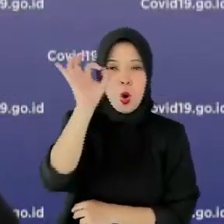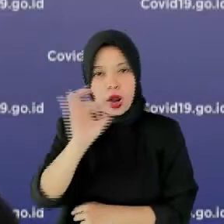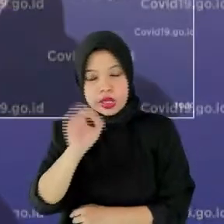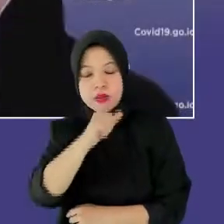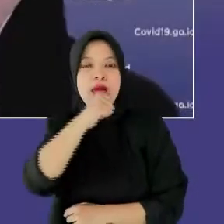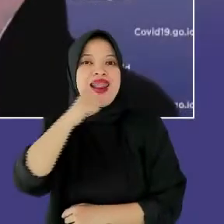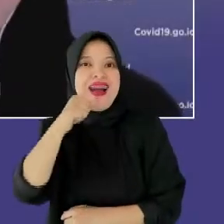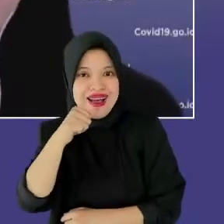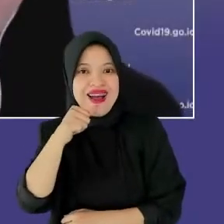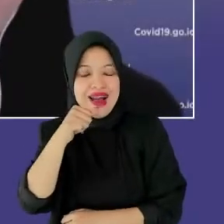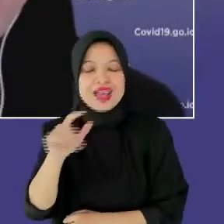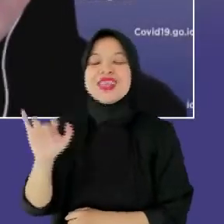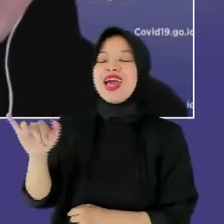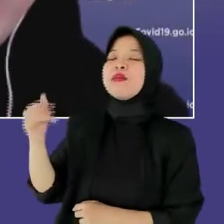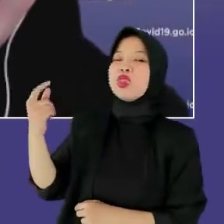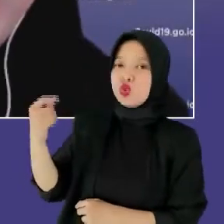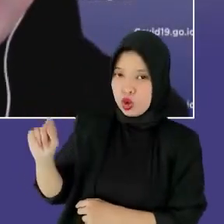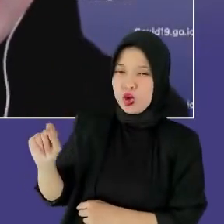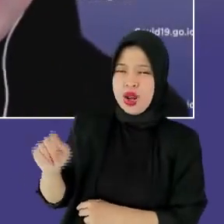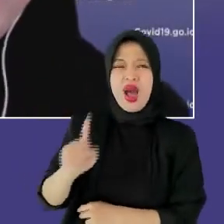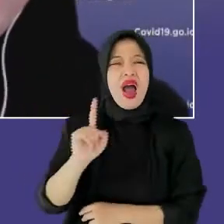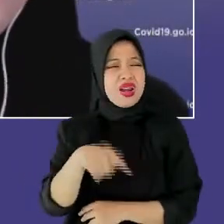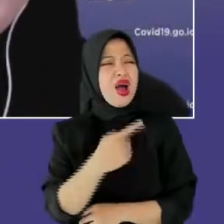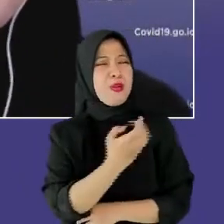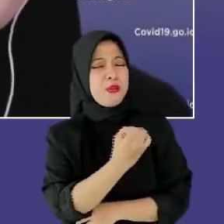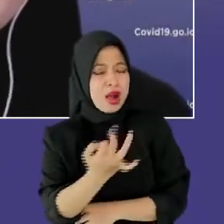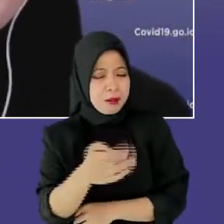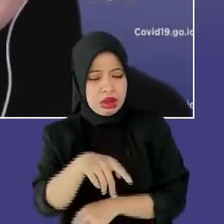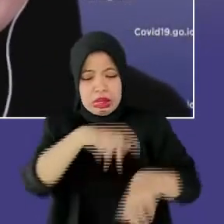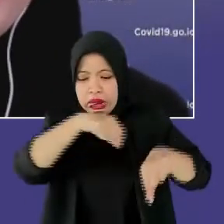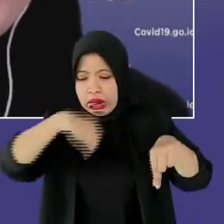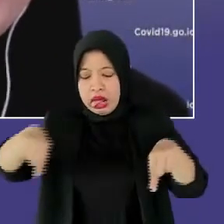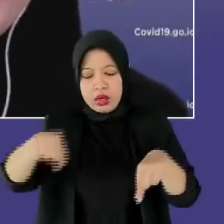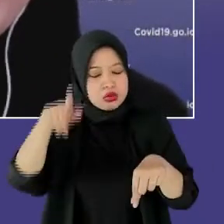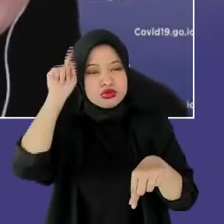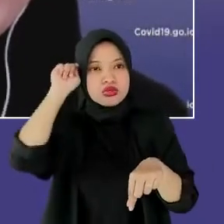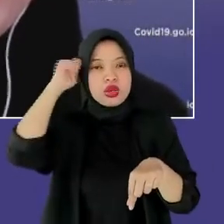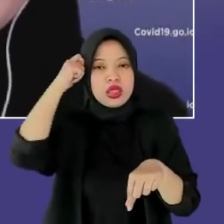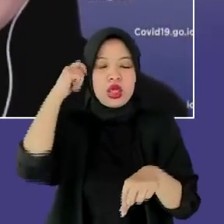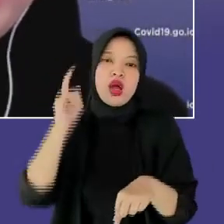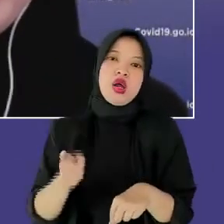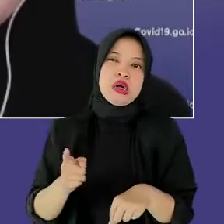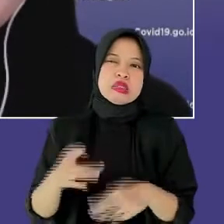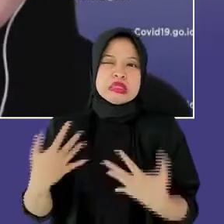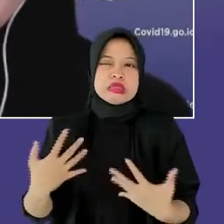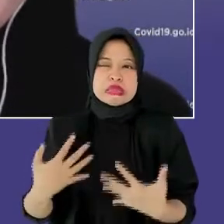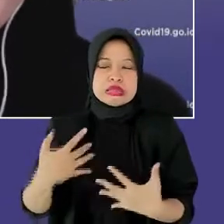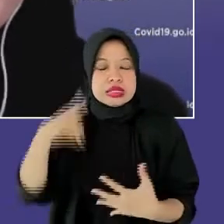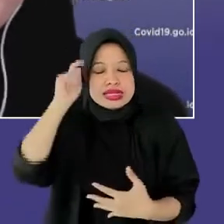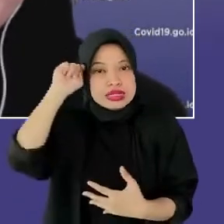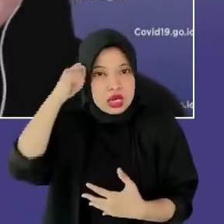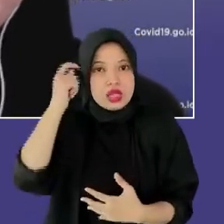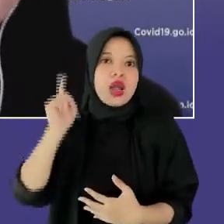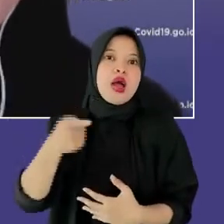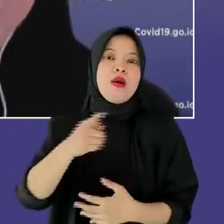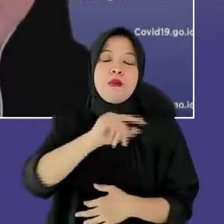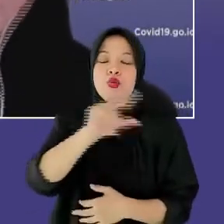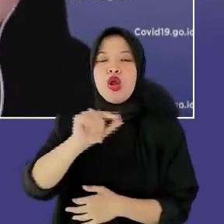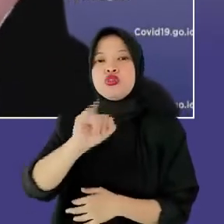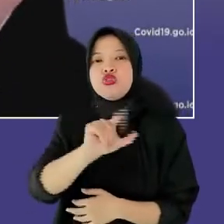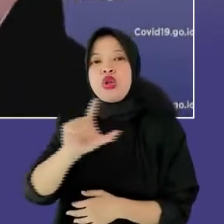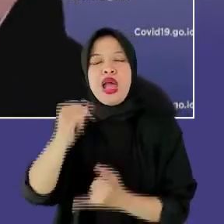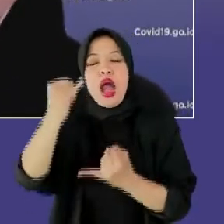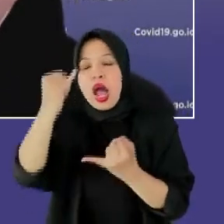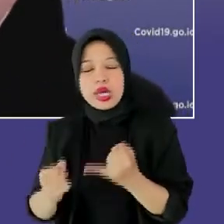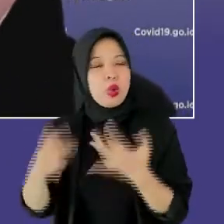merah, begitu ya. Betul. Ada satu titik di mana keadaan lagi sulit-sulitnya waktu itu ya. Kita masih ingat pasti Juli itu ya,